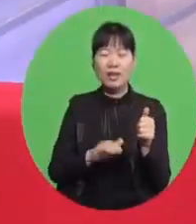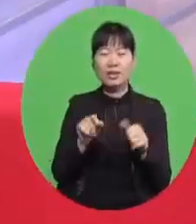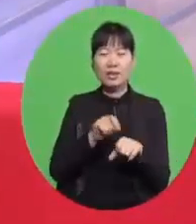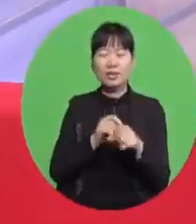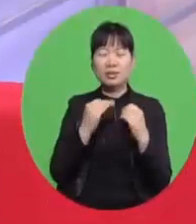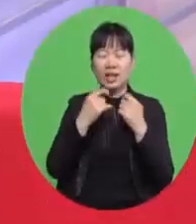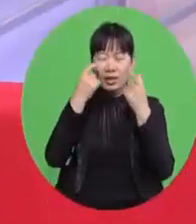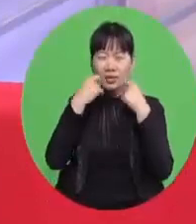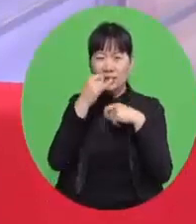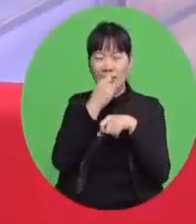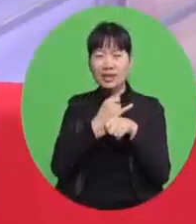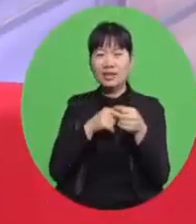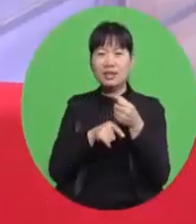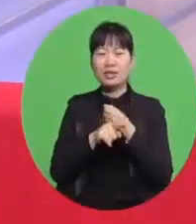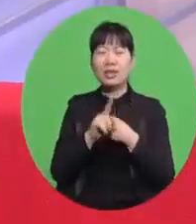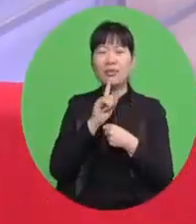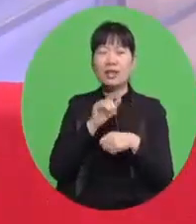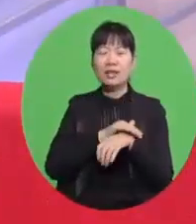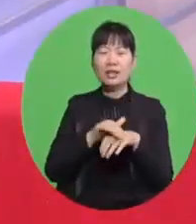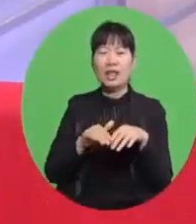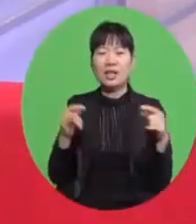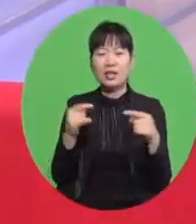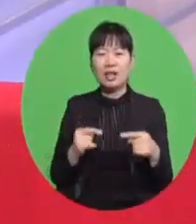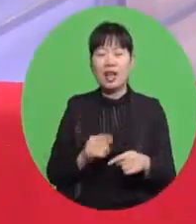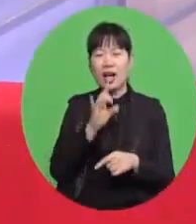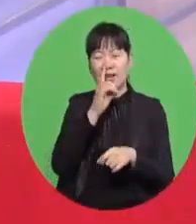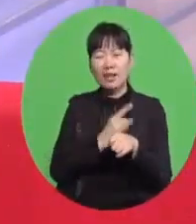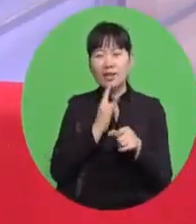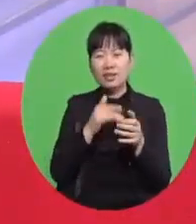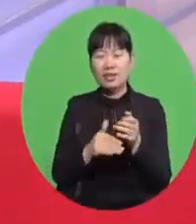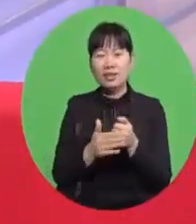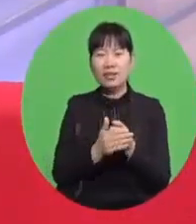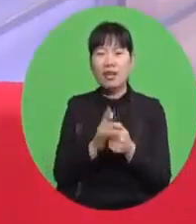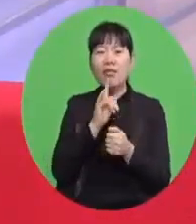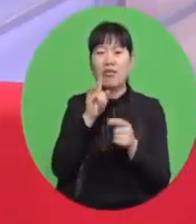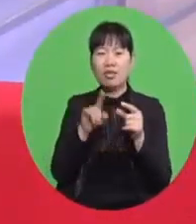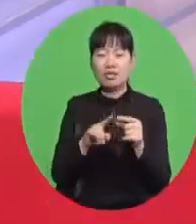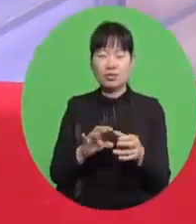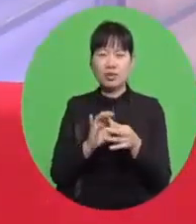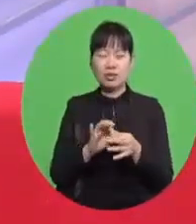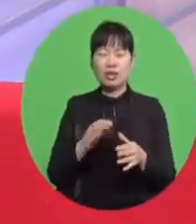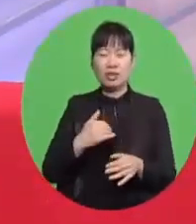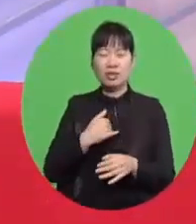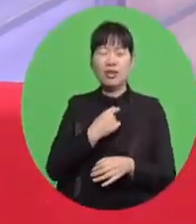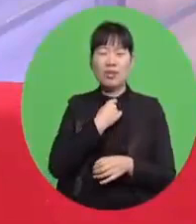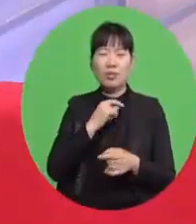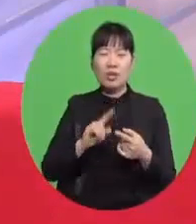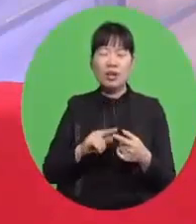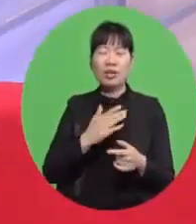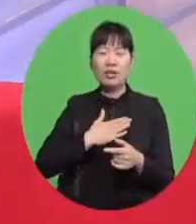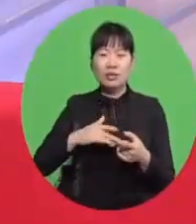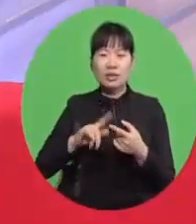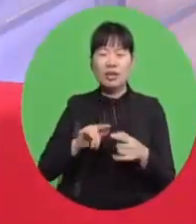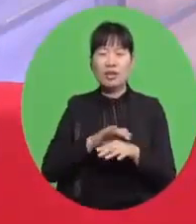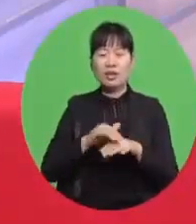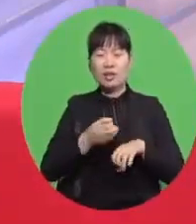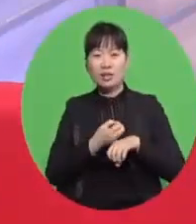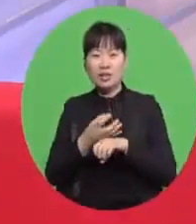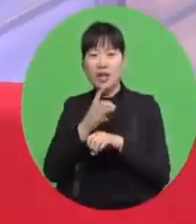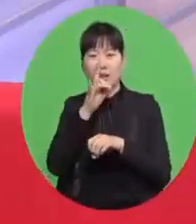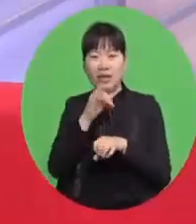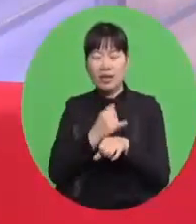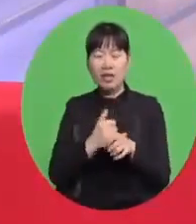많이 징징거리는 거는 사실은 말이 잘 안 돼서 그래요. 그렇죠. 네. 어떤 언어를 통해서 자기의 어떤 욕구나 감정 같은 걸 잘 전달이